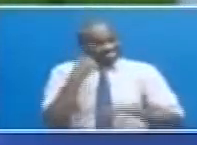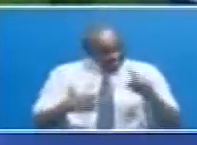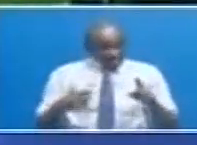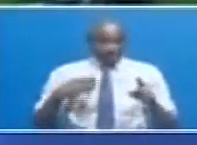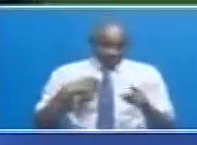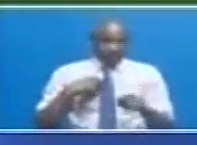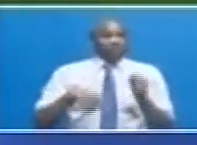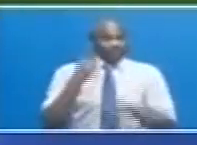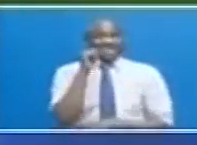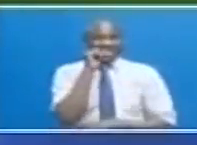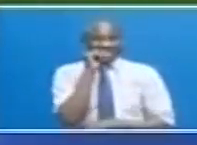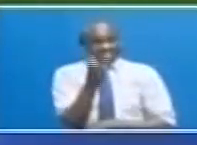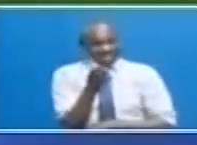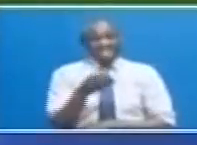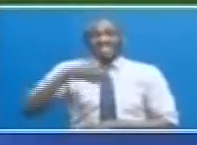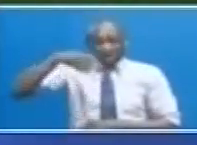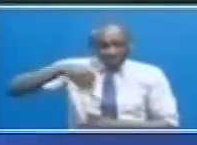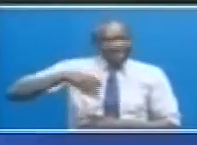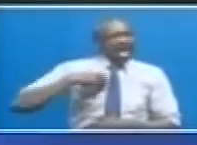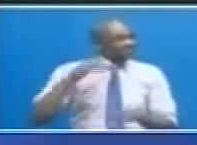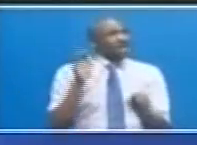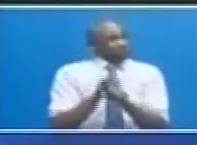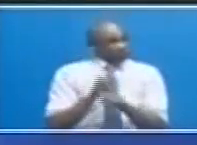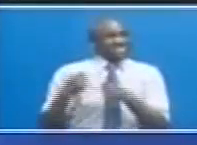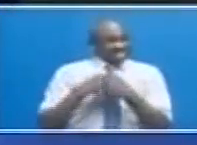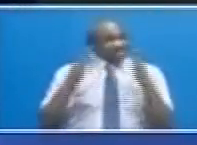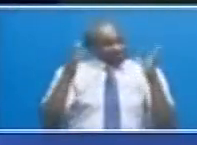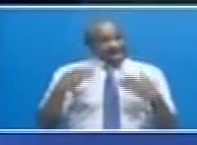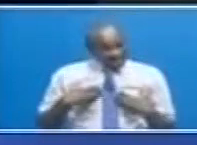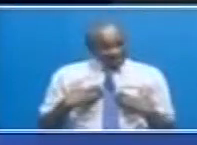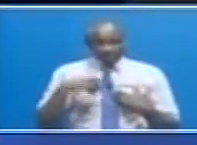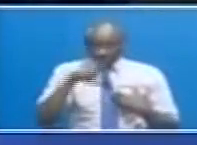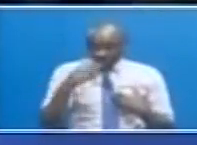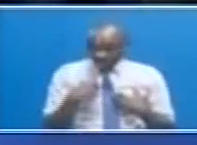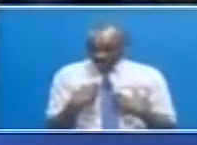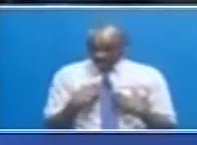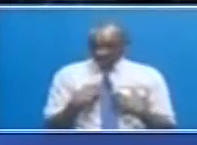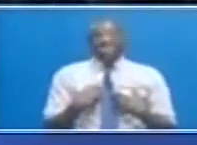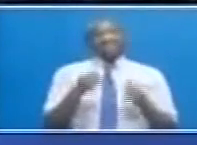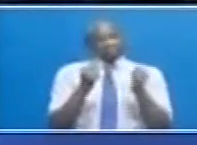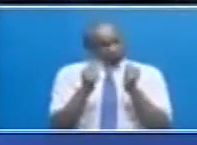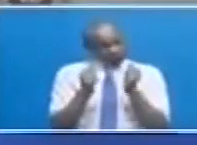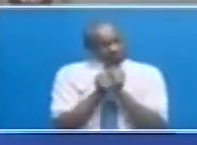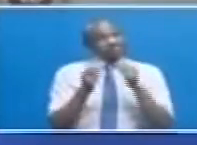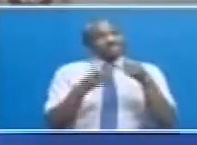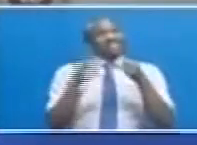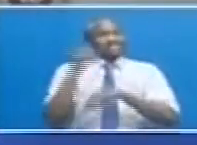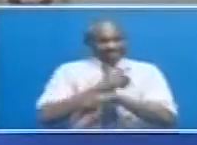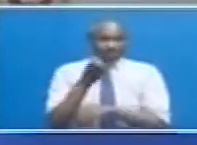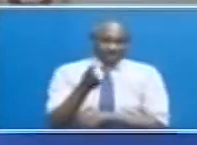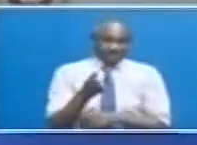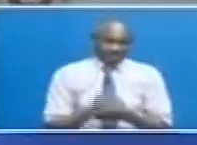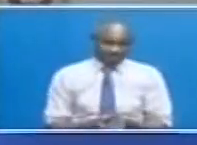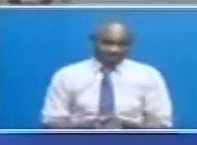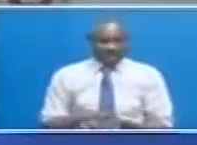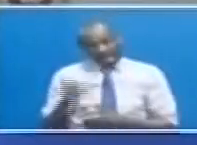nchini Uingereza. Namibia watakuwa na kibarua kigumu huku wakilazimika kucheza mechi nne katika kipindi cha siku 17. Other opportunities to go